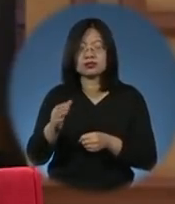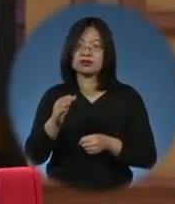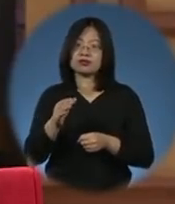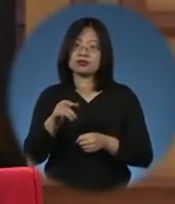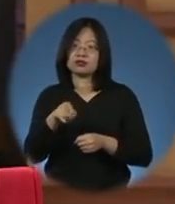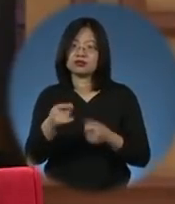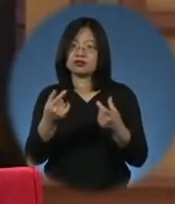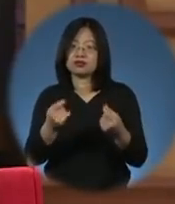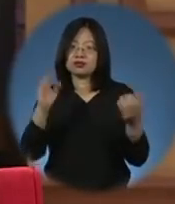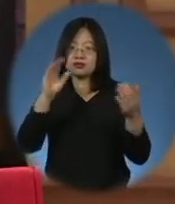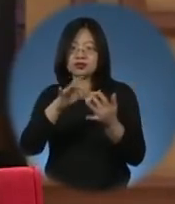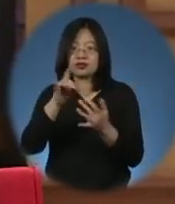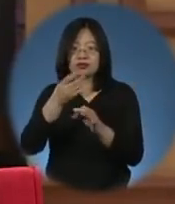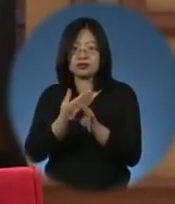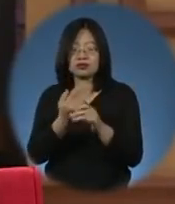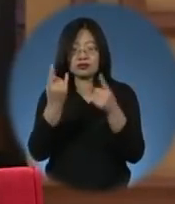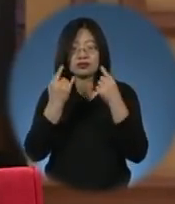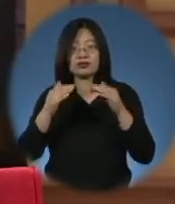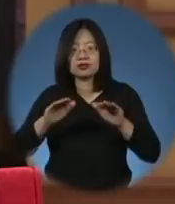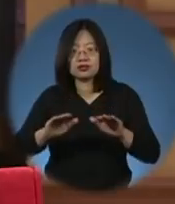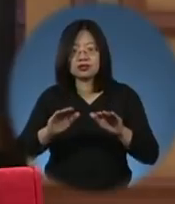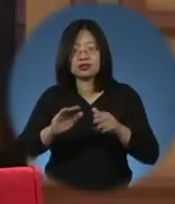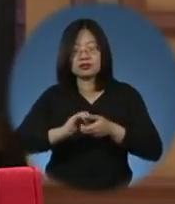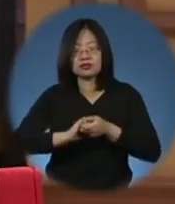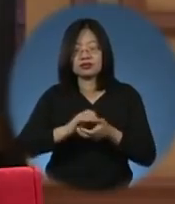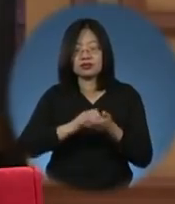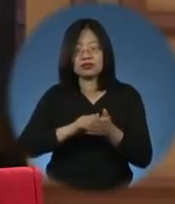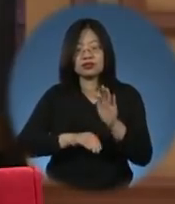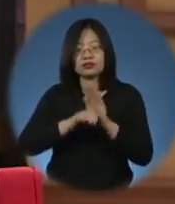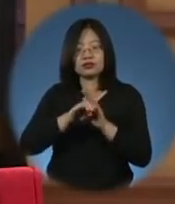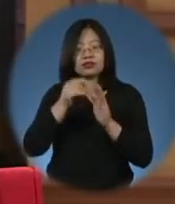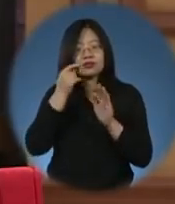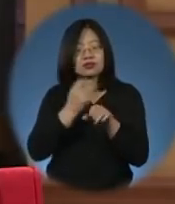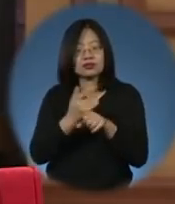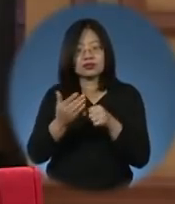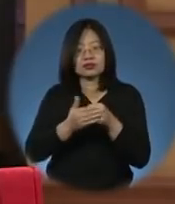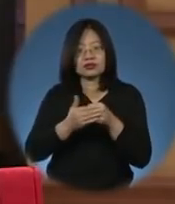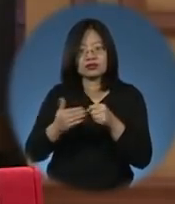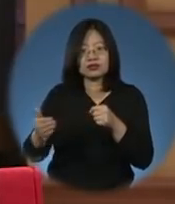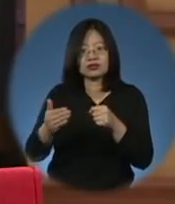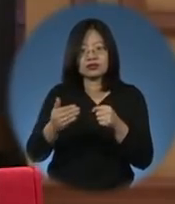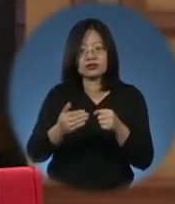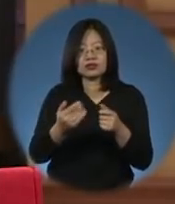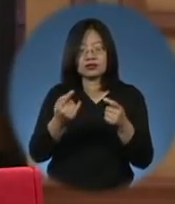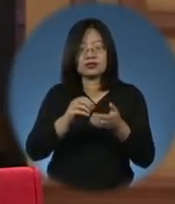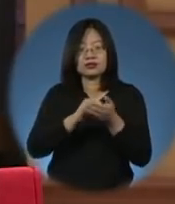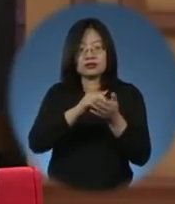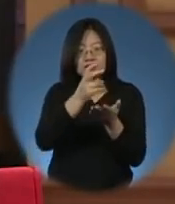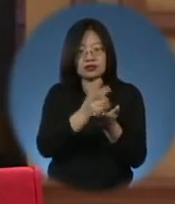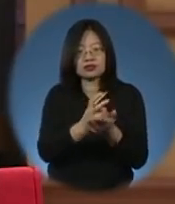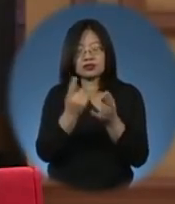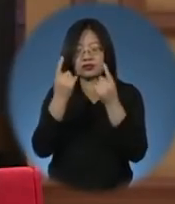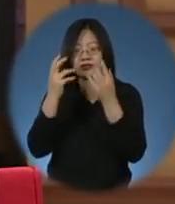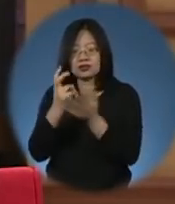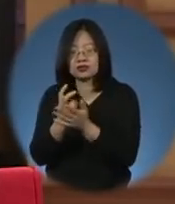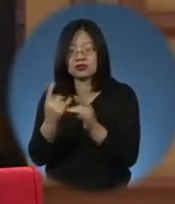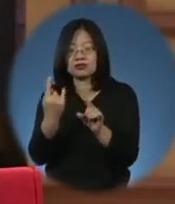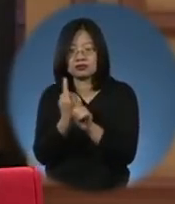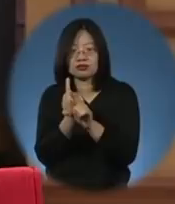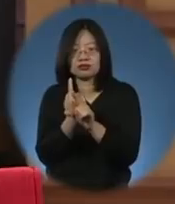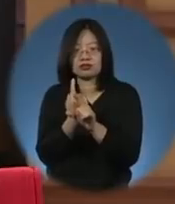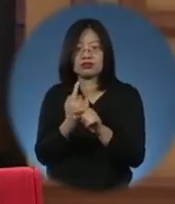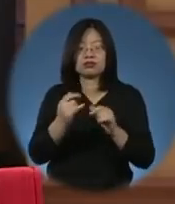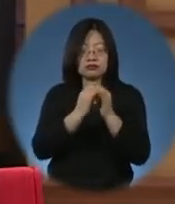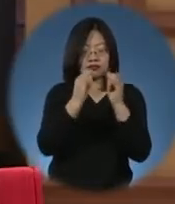이렇게 학생들을 뽑으면 대학은 더 이상 정원을 채울 수가 없으니 아하. 우리는 대학제도 입학제도를 바꿀 수밖에 없다. 네. 근데 그게 사회적인